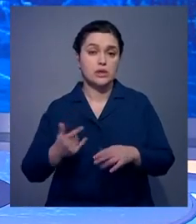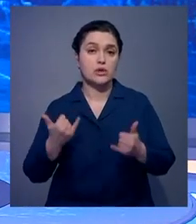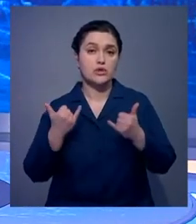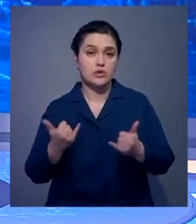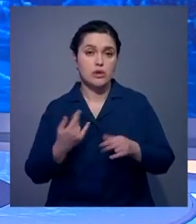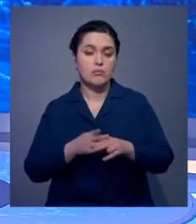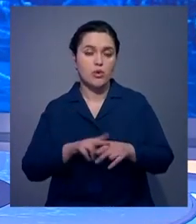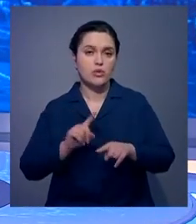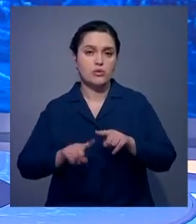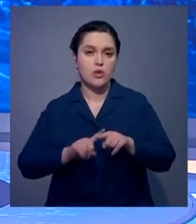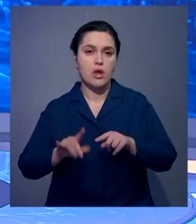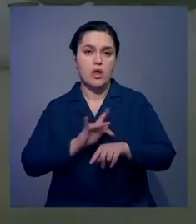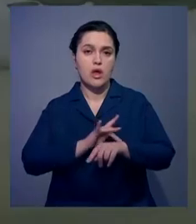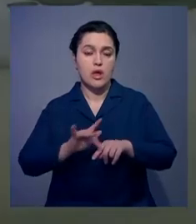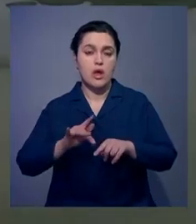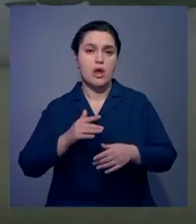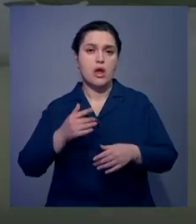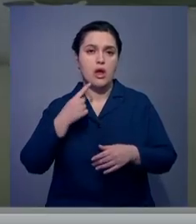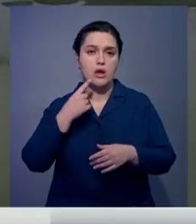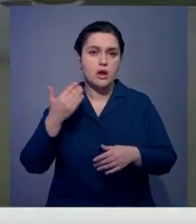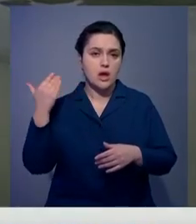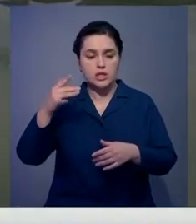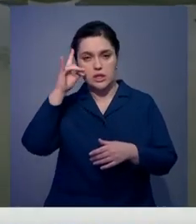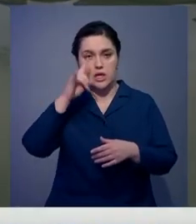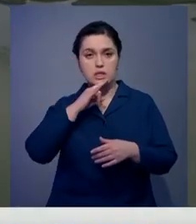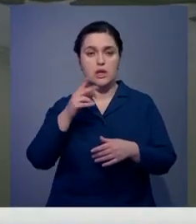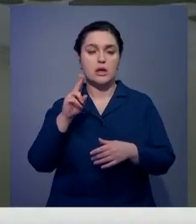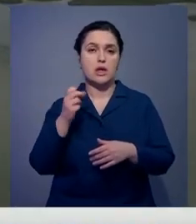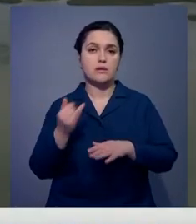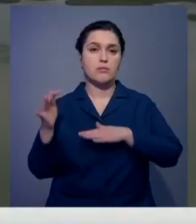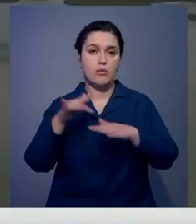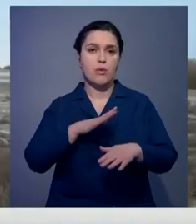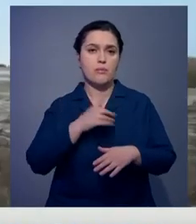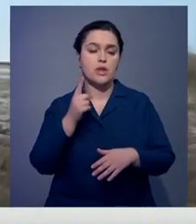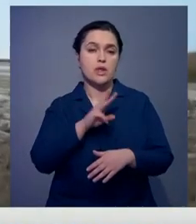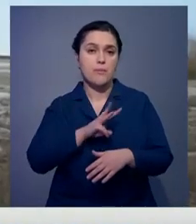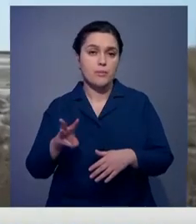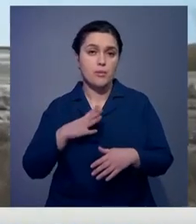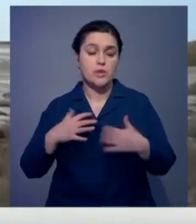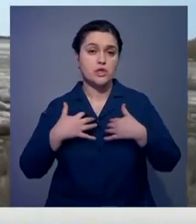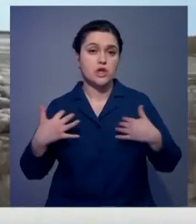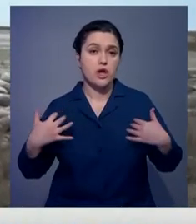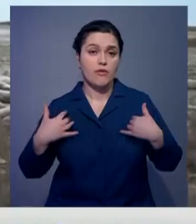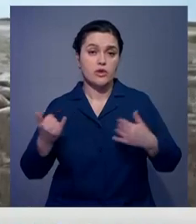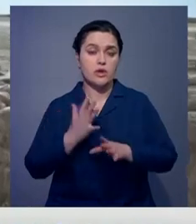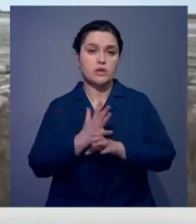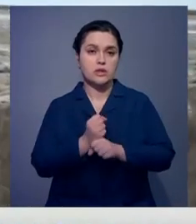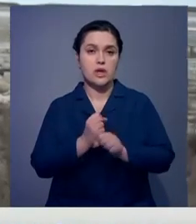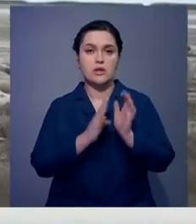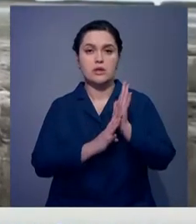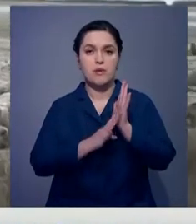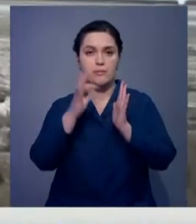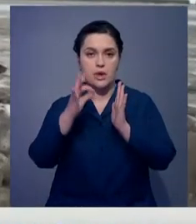под угрозой исчезновения. Хотя раньше в казахстанской части Каспийского моря обитали около миллиона особей. Сейчас их численность сократилась